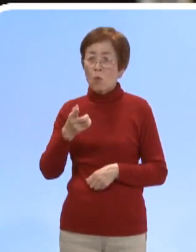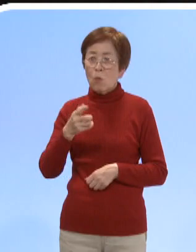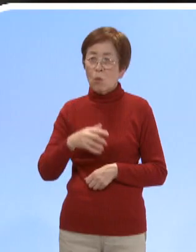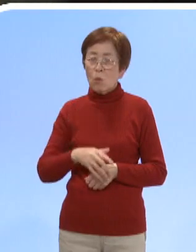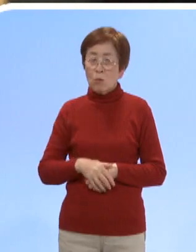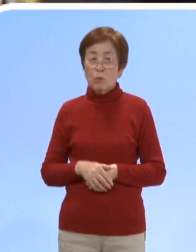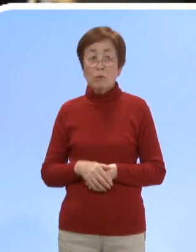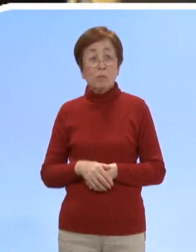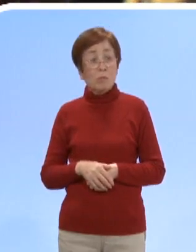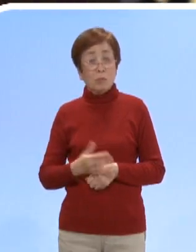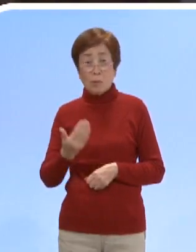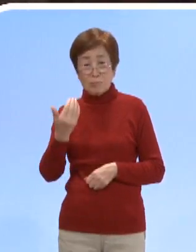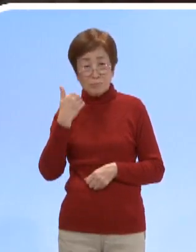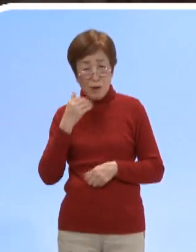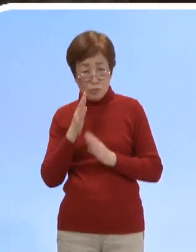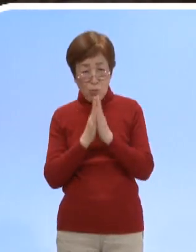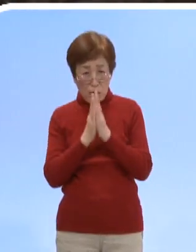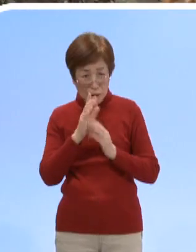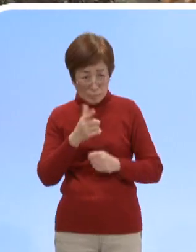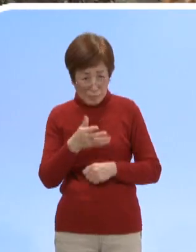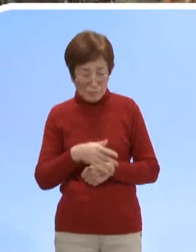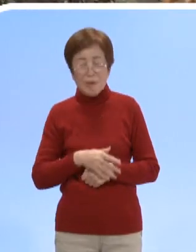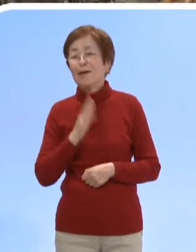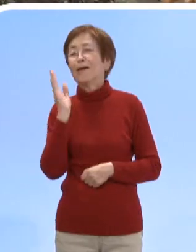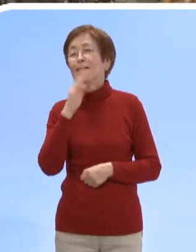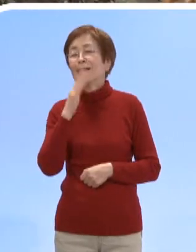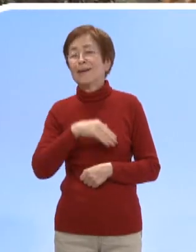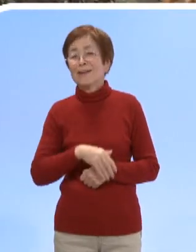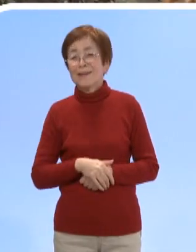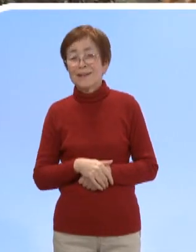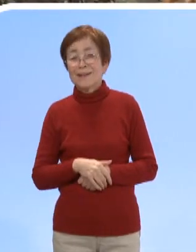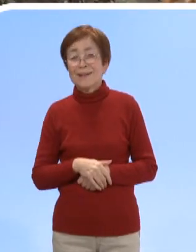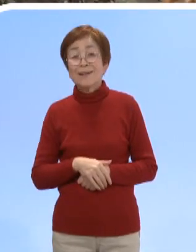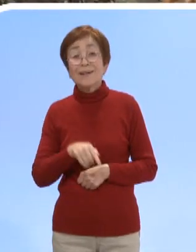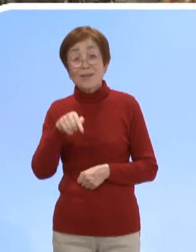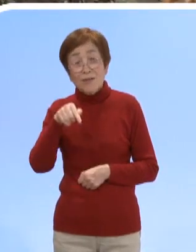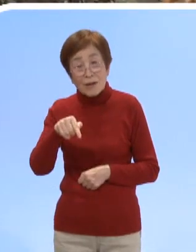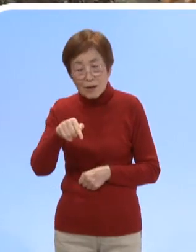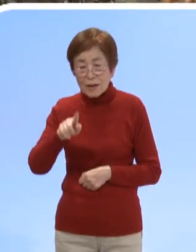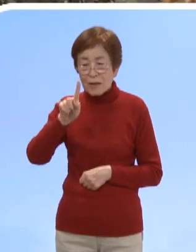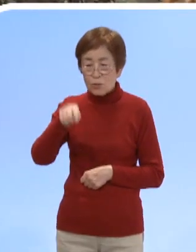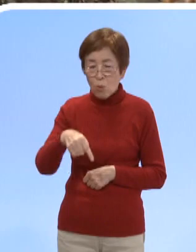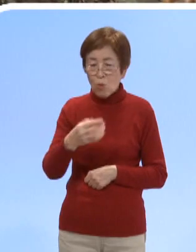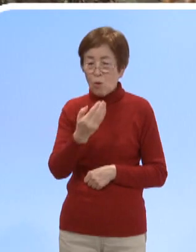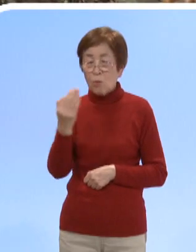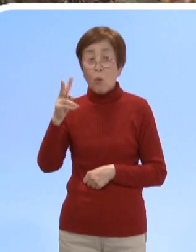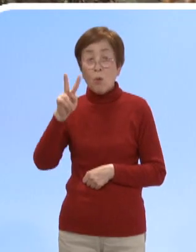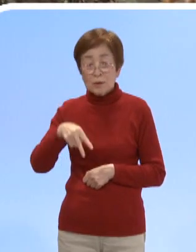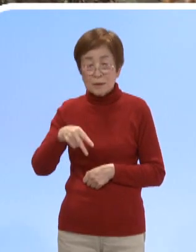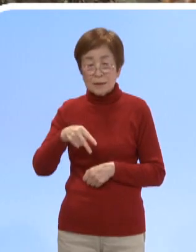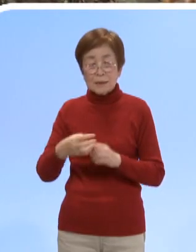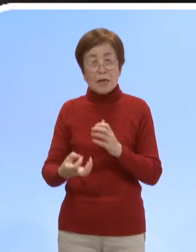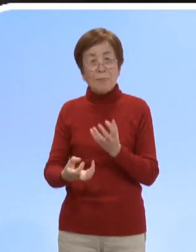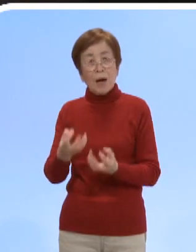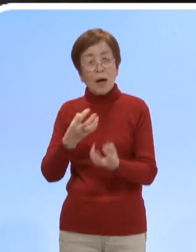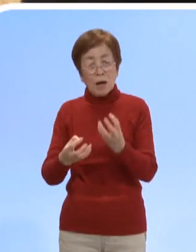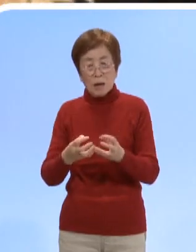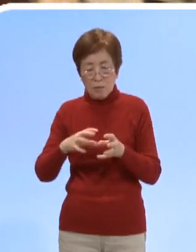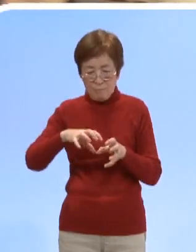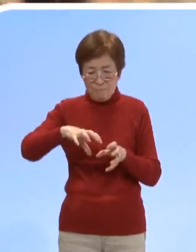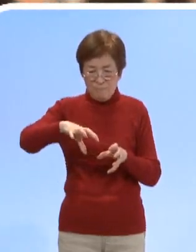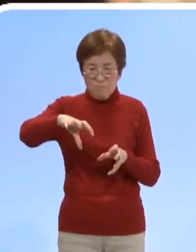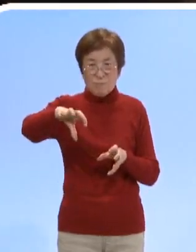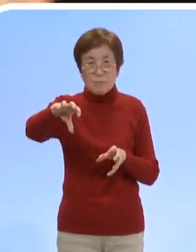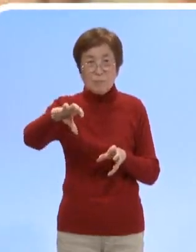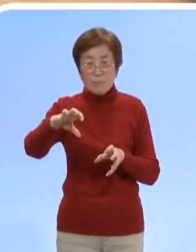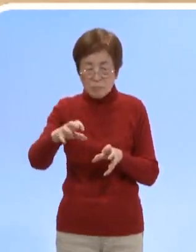墳みたいな。 確かにね。 こちらはのぼり釜と呼ばれる釜で、薪を燃料に焼き